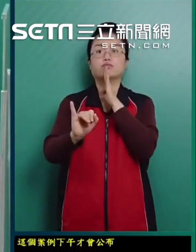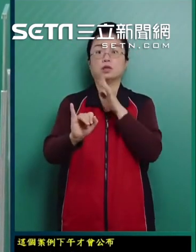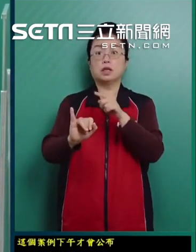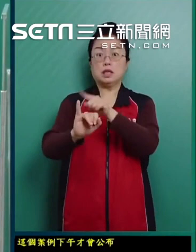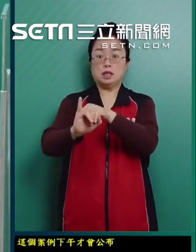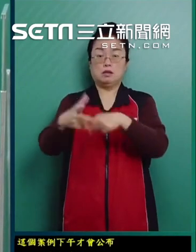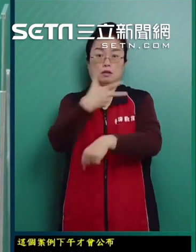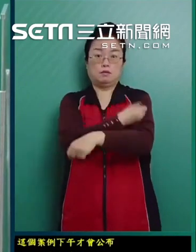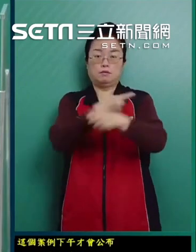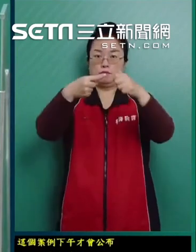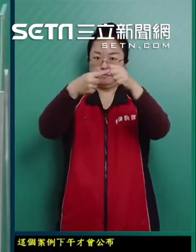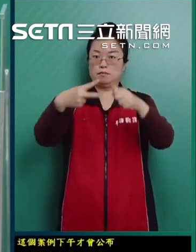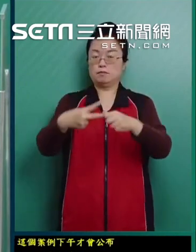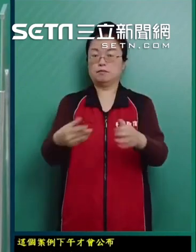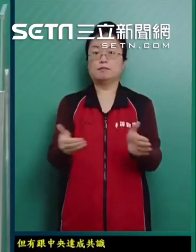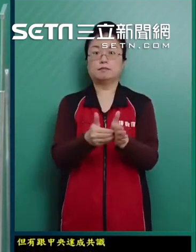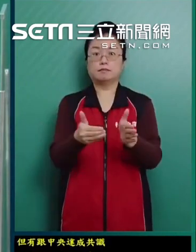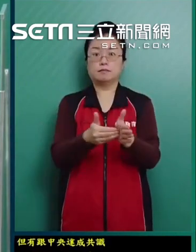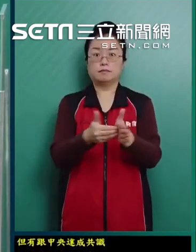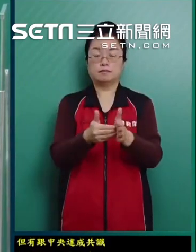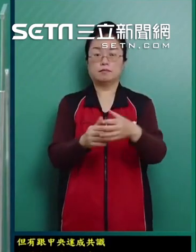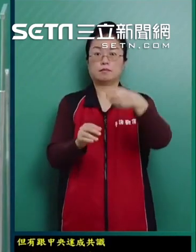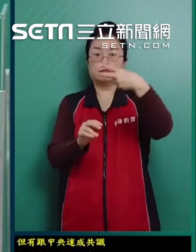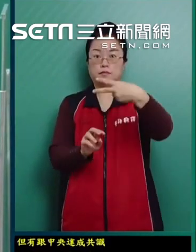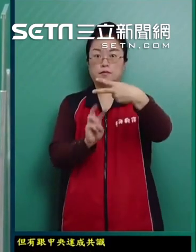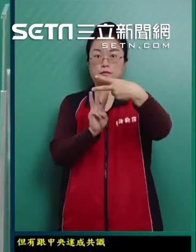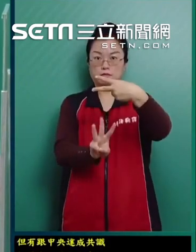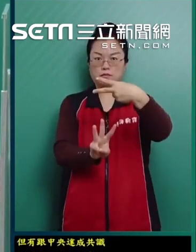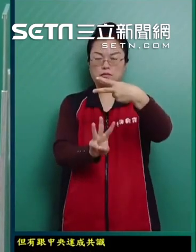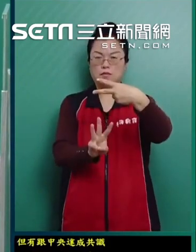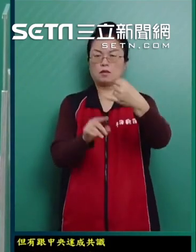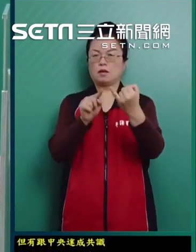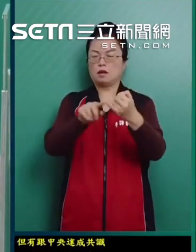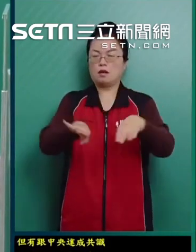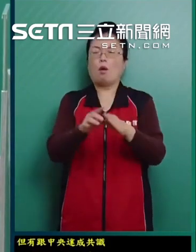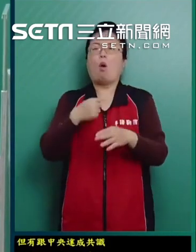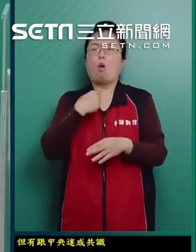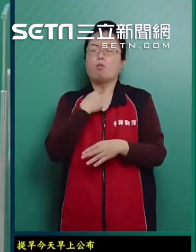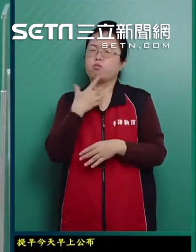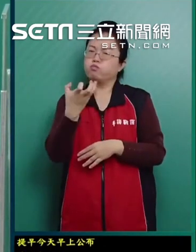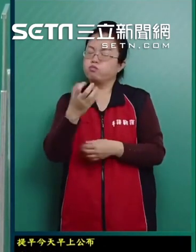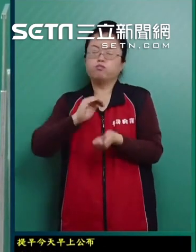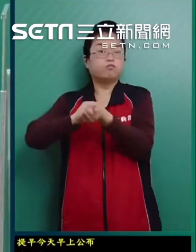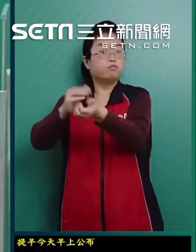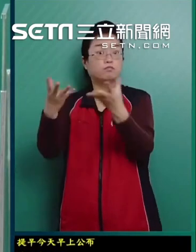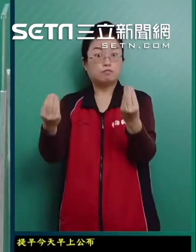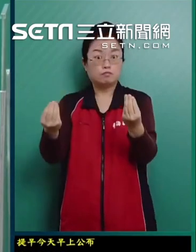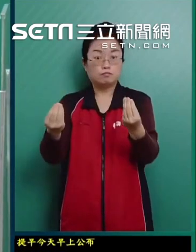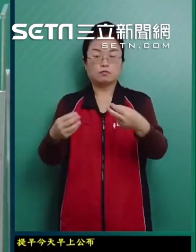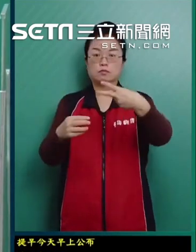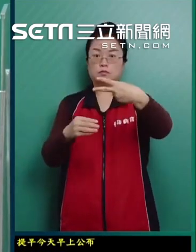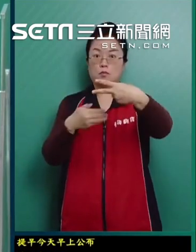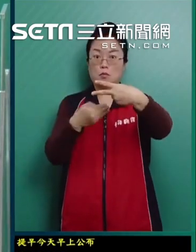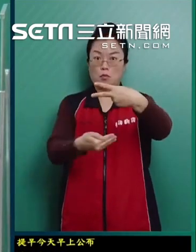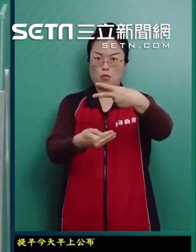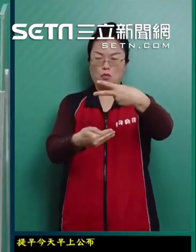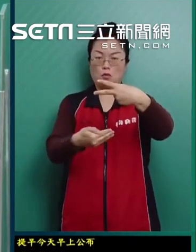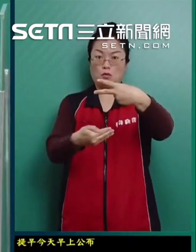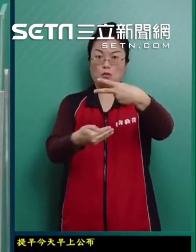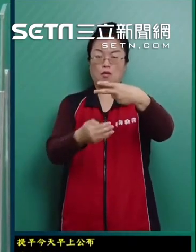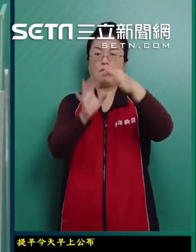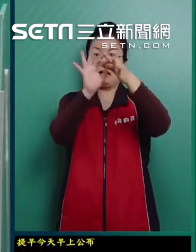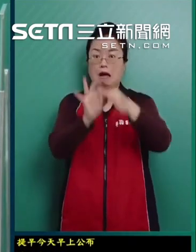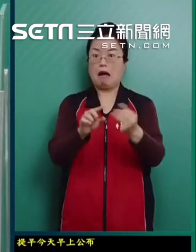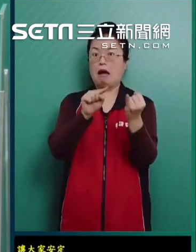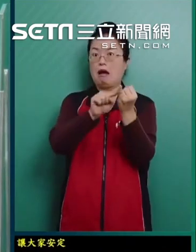种2剂的 COVID-19 疫苗。那在2月3号开始有出现喉咙痛的症状，没有就医。那2月9号的时候，因为他的